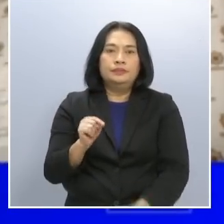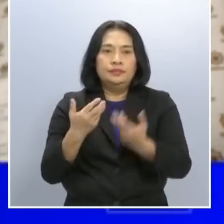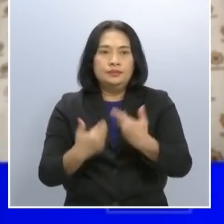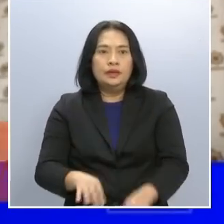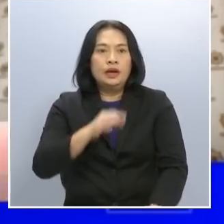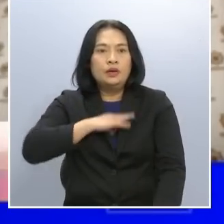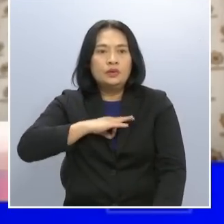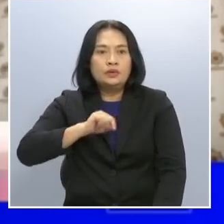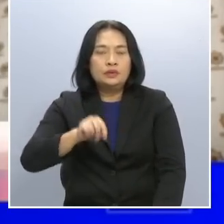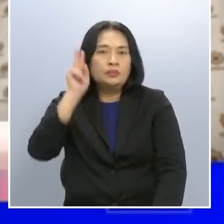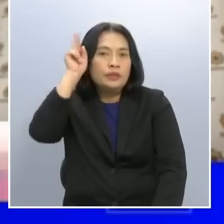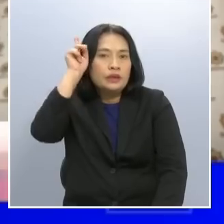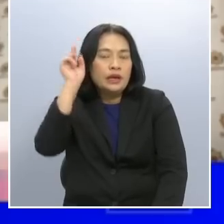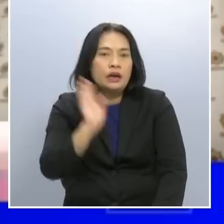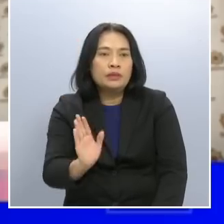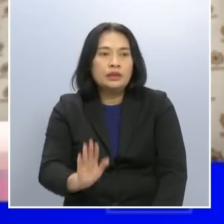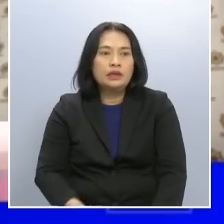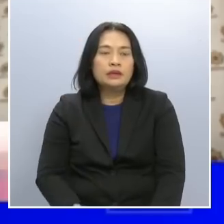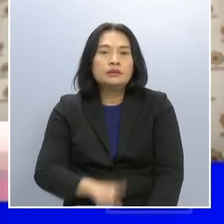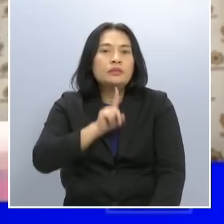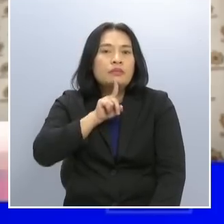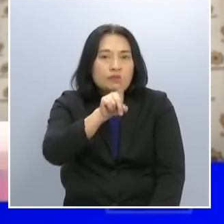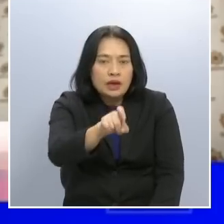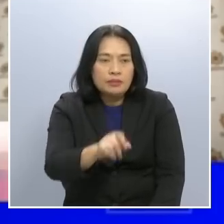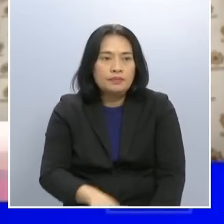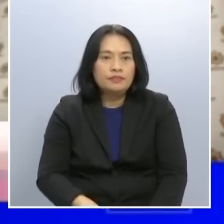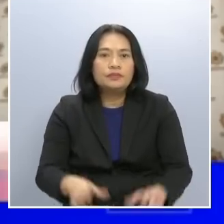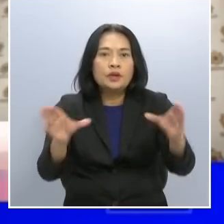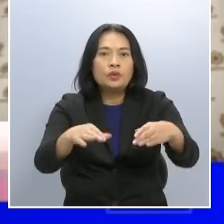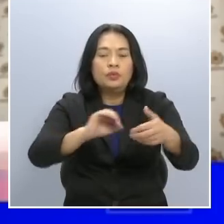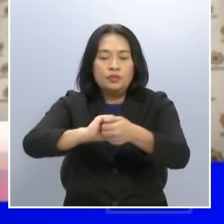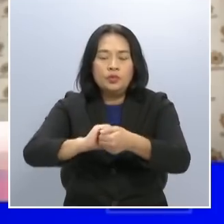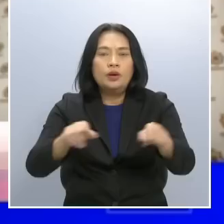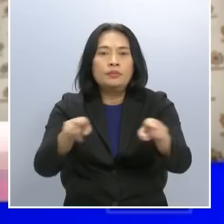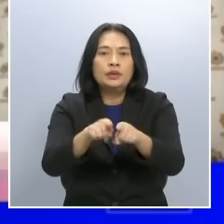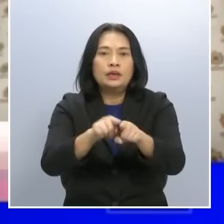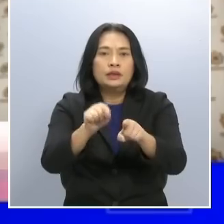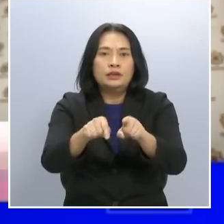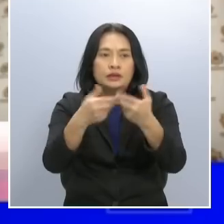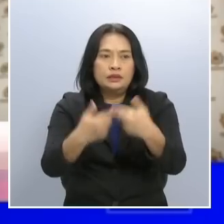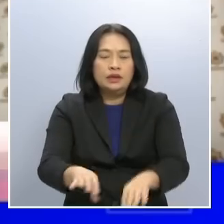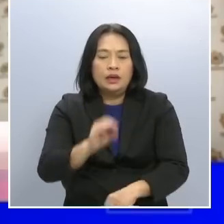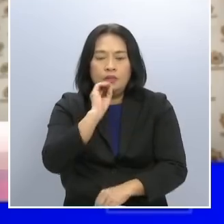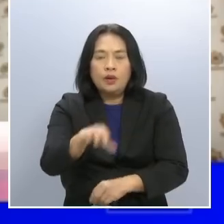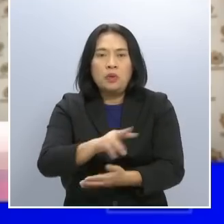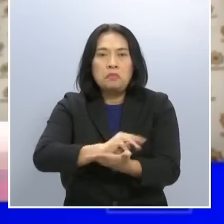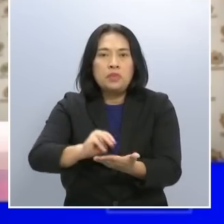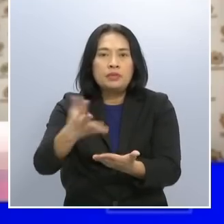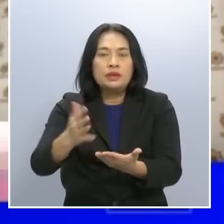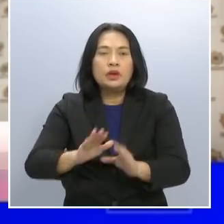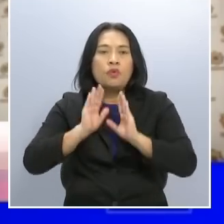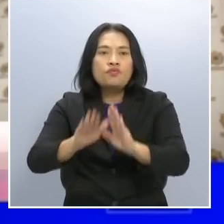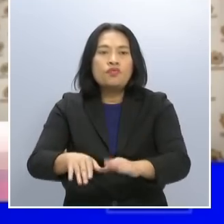ไม่ได้เป็นสื่อแต่เราไปคาดคั้นอะไรออกมานะฮะตัวเองก็เป็นพรรคร่วมด้วยเนี่ยผมก็ถือว่าเป็นการเสียมารยาทอย่างยิ่งนะครับฝากคุณหญิงด้วยนะ